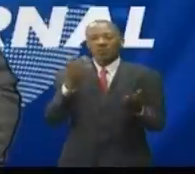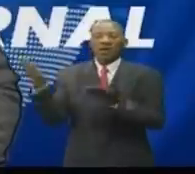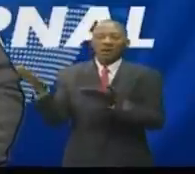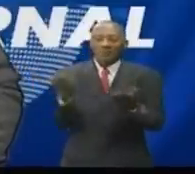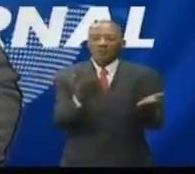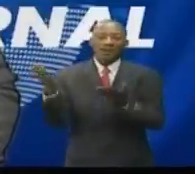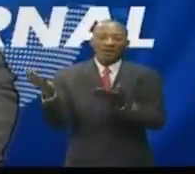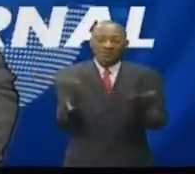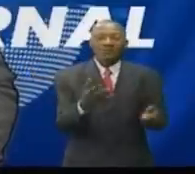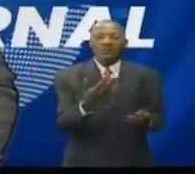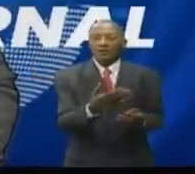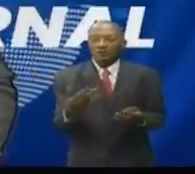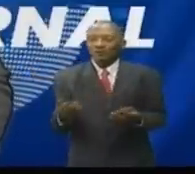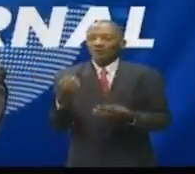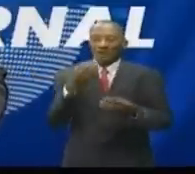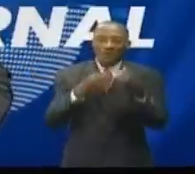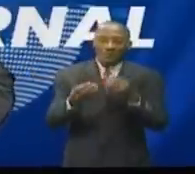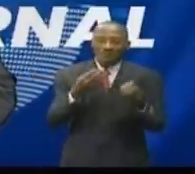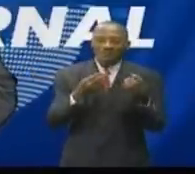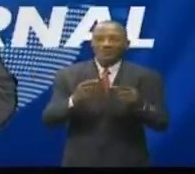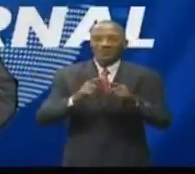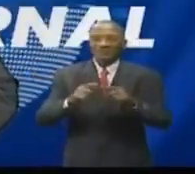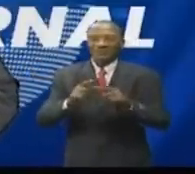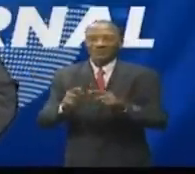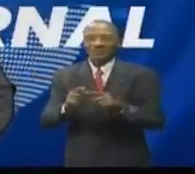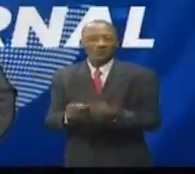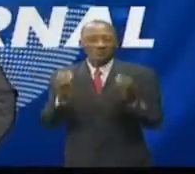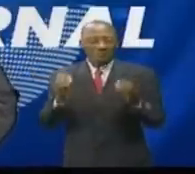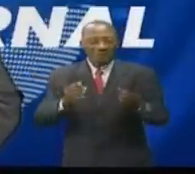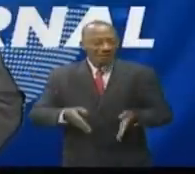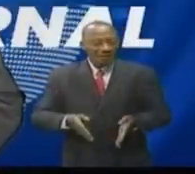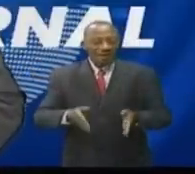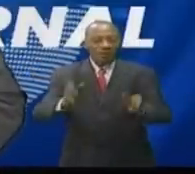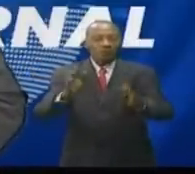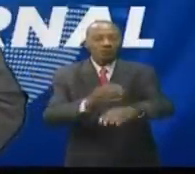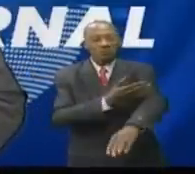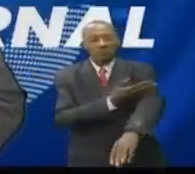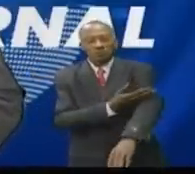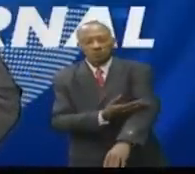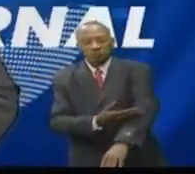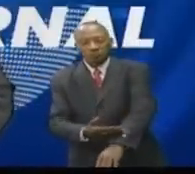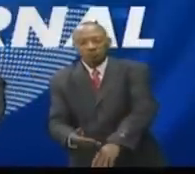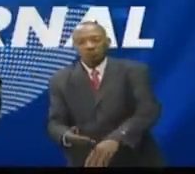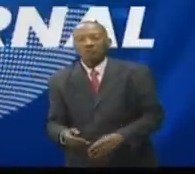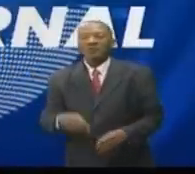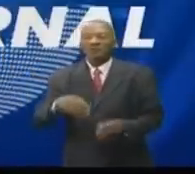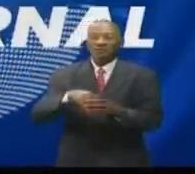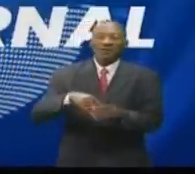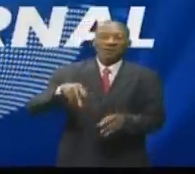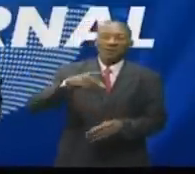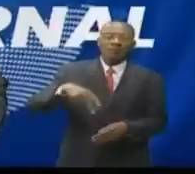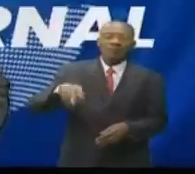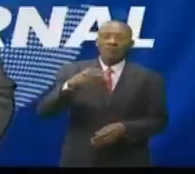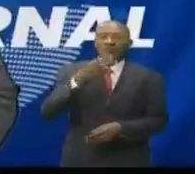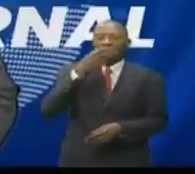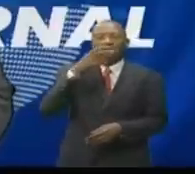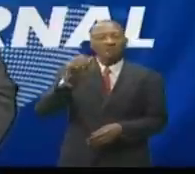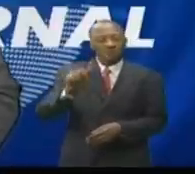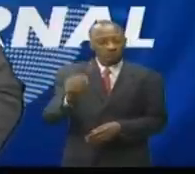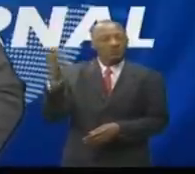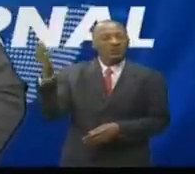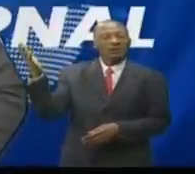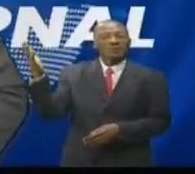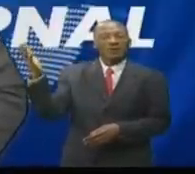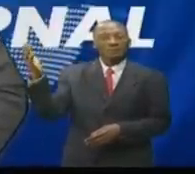Congo. L'une des causes serait la détérioration des voies de communication dans la province du Sud Kivu. Par exemple, le gouvernement central, à travers